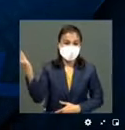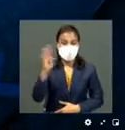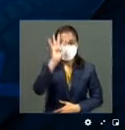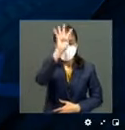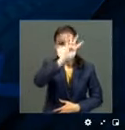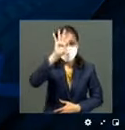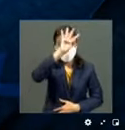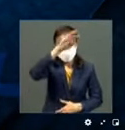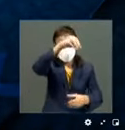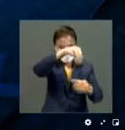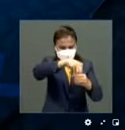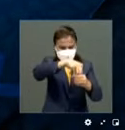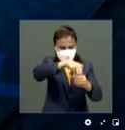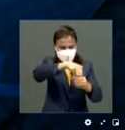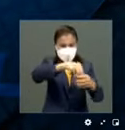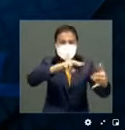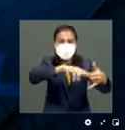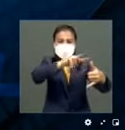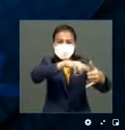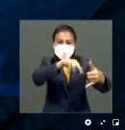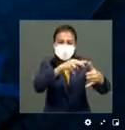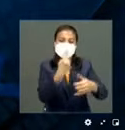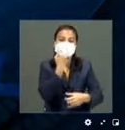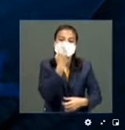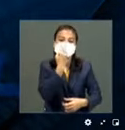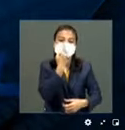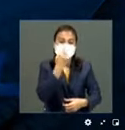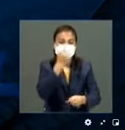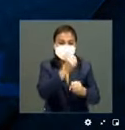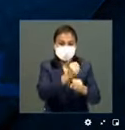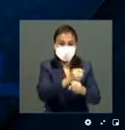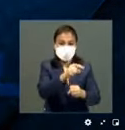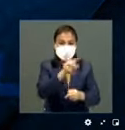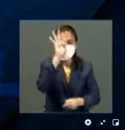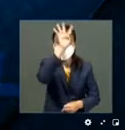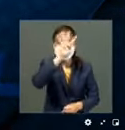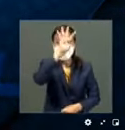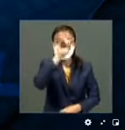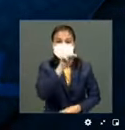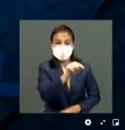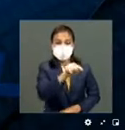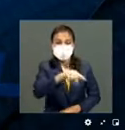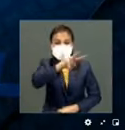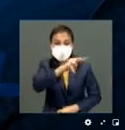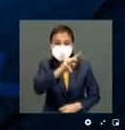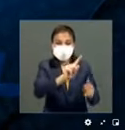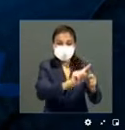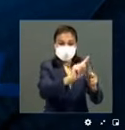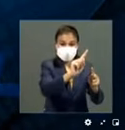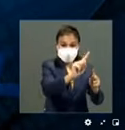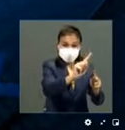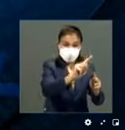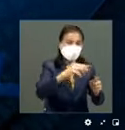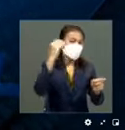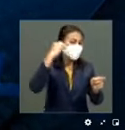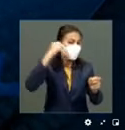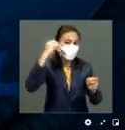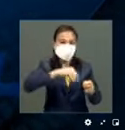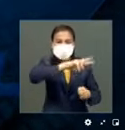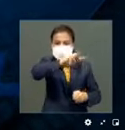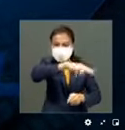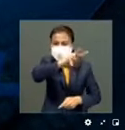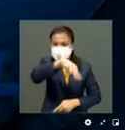ยังคงตรวจอย่างต่อเนื่องนะคะอย่างที่ท่านเห็นก็คือเมื่อเกิดคลัสเตอร์คลองเตยระดมตรวจตั้งแต่วันที่1และทุกวันก็ยังคงตร